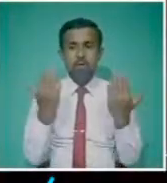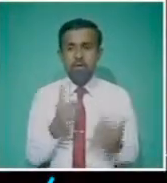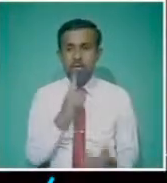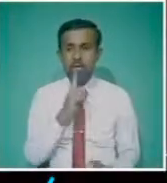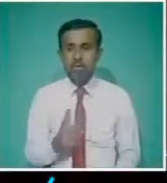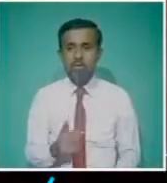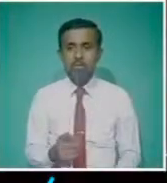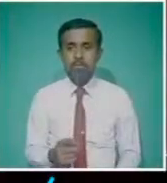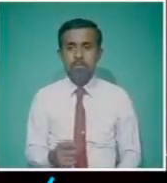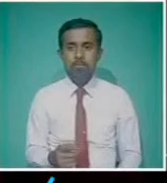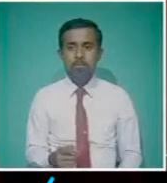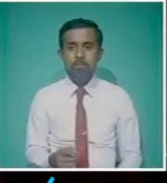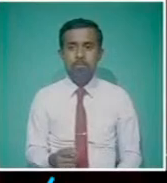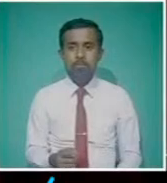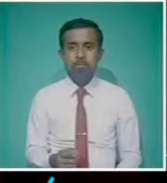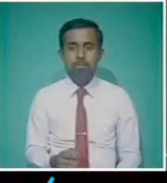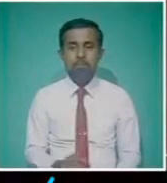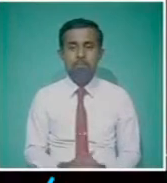විපක්ෂ නායකතුමා.